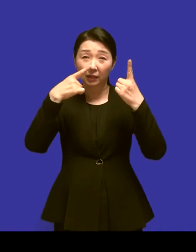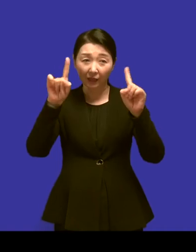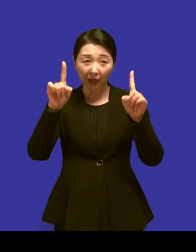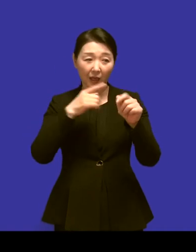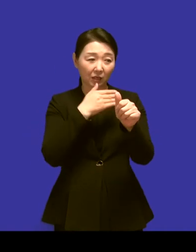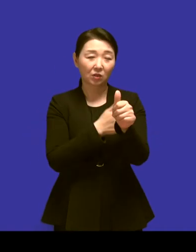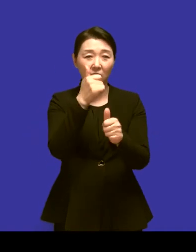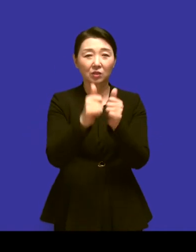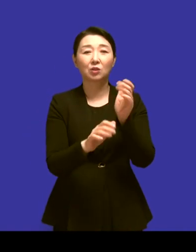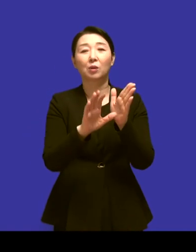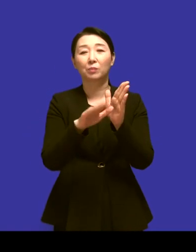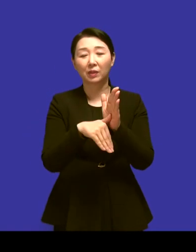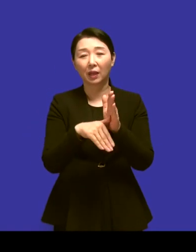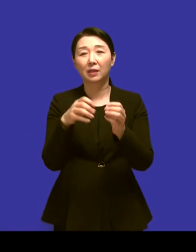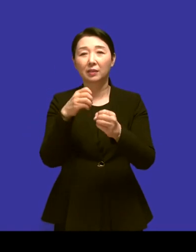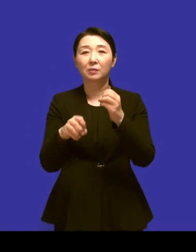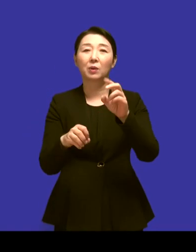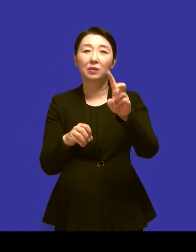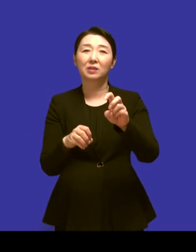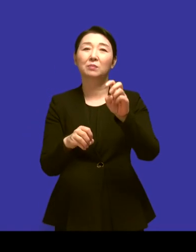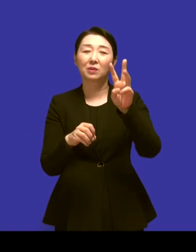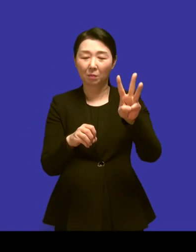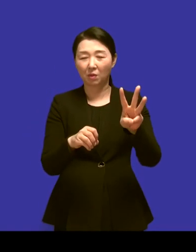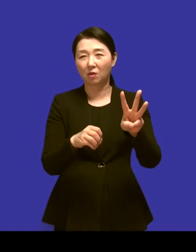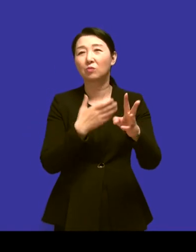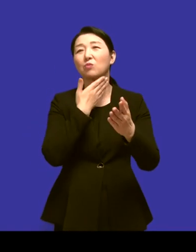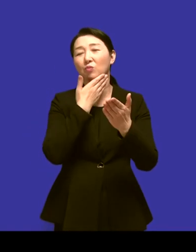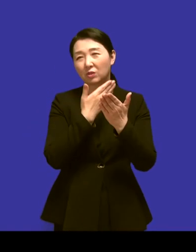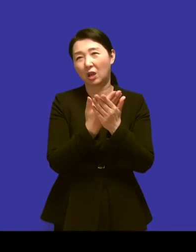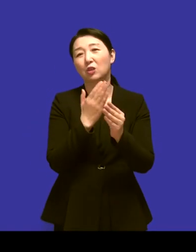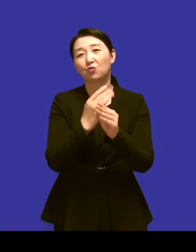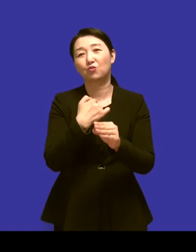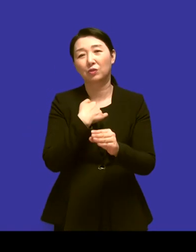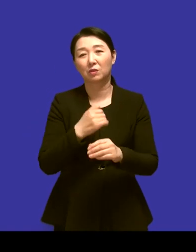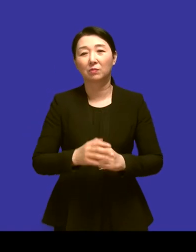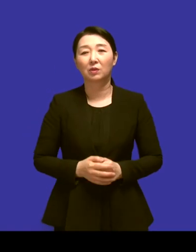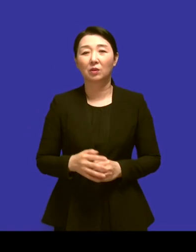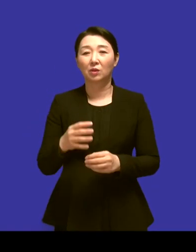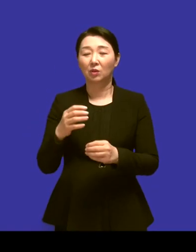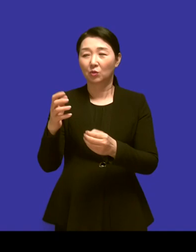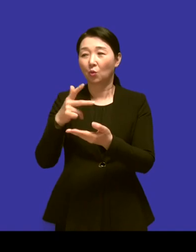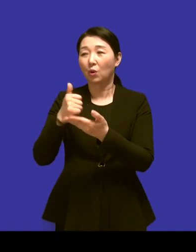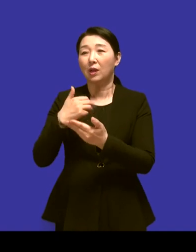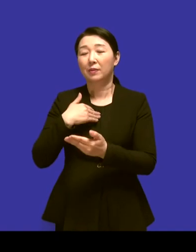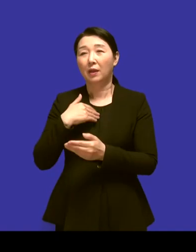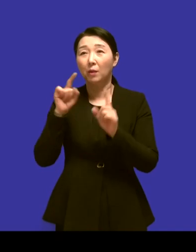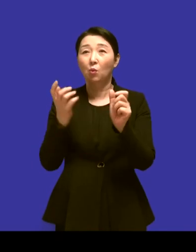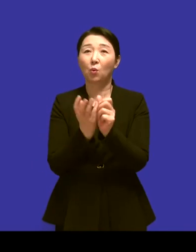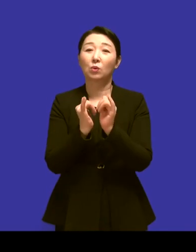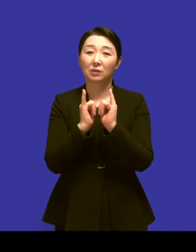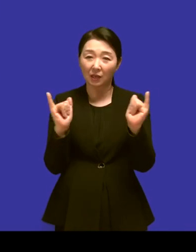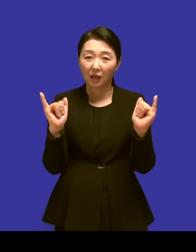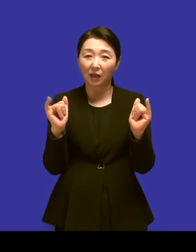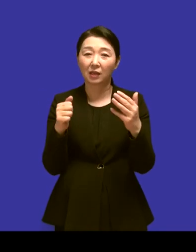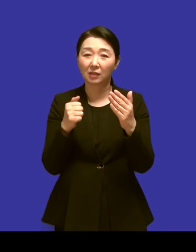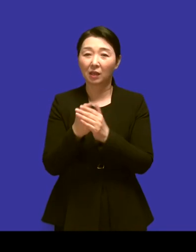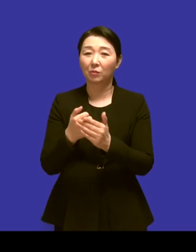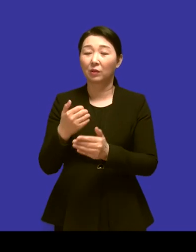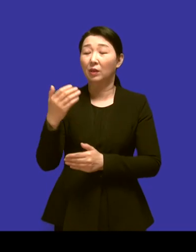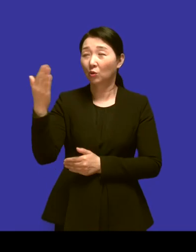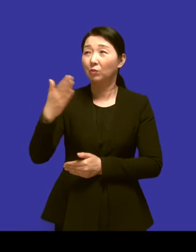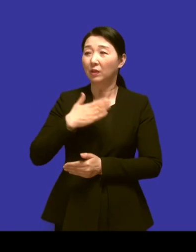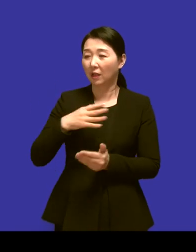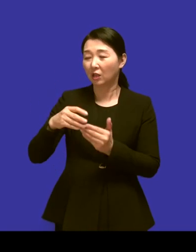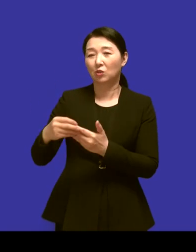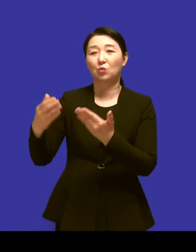말씀이 계속 주된 말씀이었던 것 같아요. 저의 목자, 여호와 저의 나의 목자시니 그분이